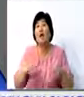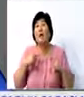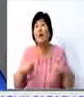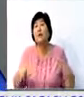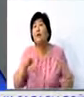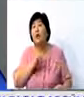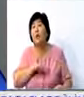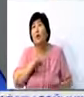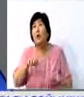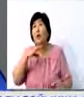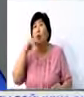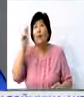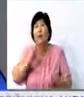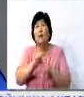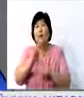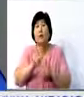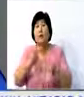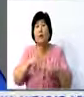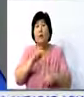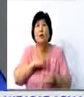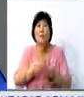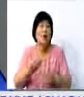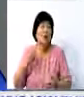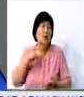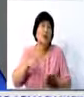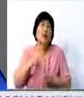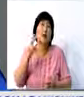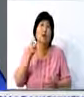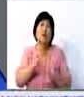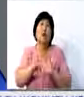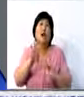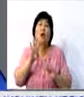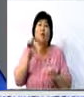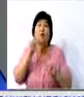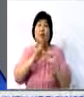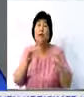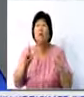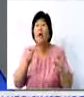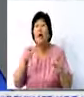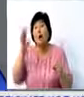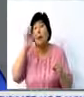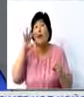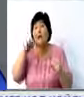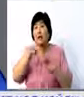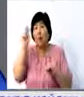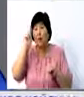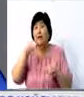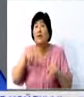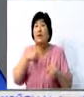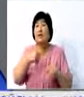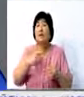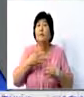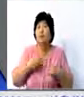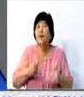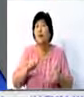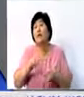мекемелер, көптеген білім беру ұйымдары жұмыс жасайды. Қызылорда қаласында 264 мектеп инклюзивті бағытта жұмыс жасап жатыр. Бұл жерде инклюзивті орталығы